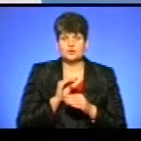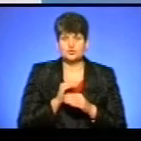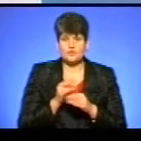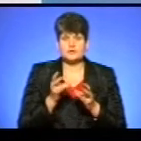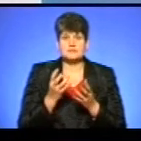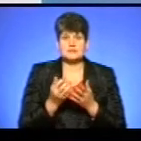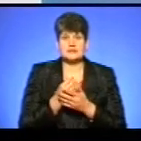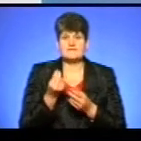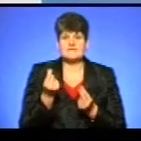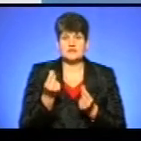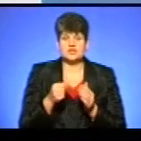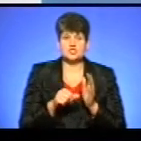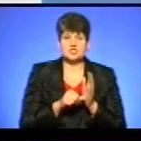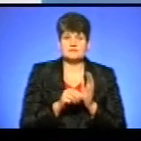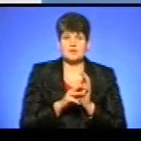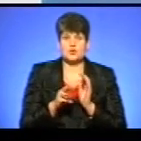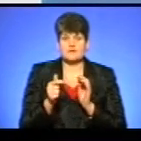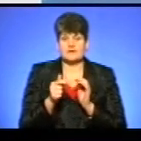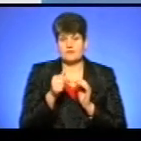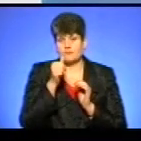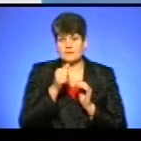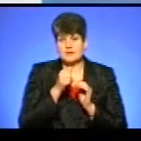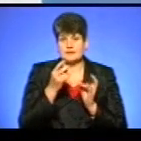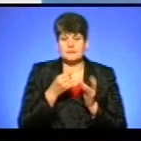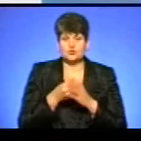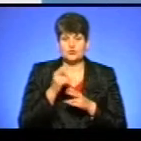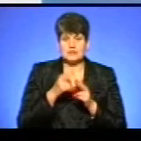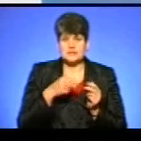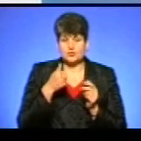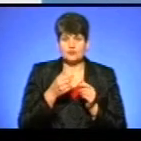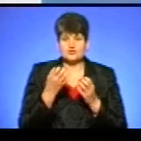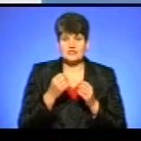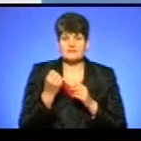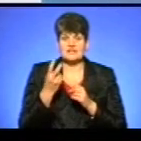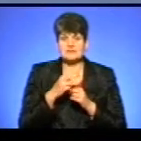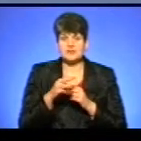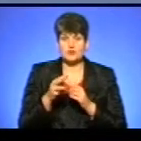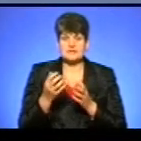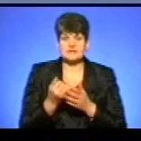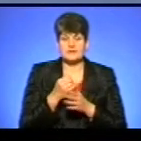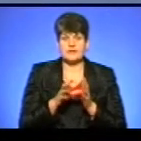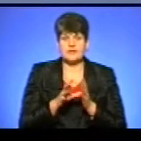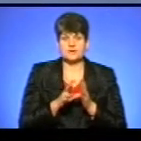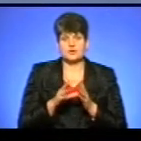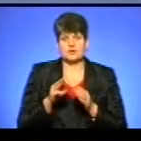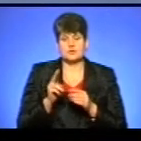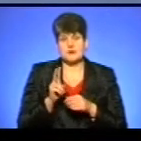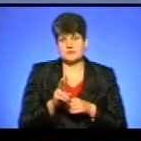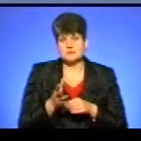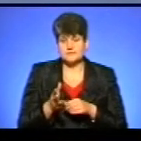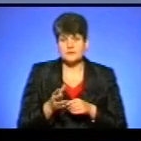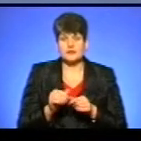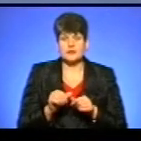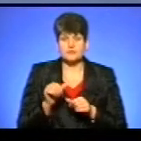знайти фінансування в розмірі 6 мільйонів гривень на місяць. Тобто треба до кінця року ще 12 мільйонів тільки знайти на електротранс. Крім того,